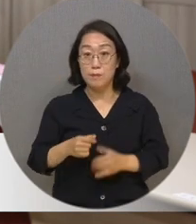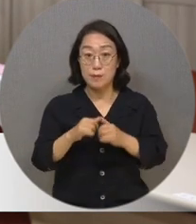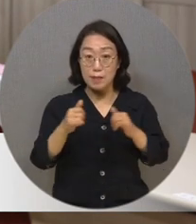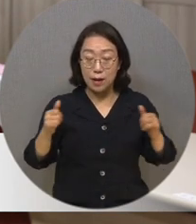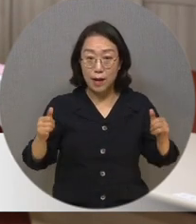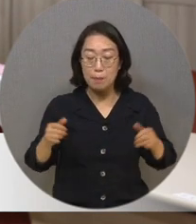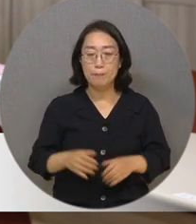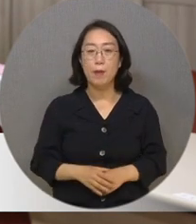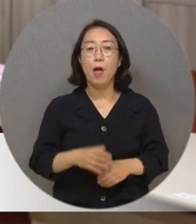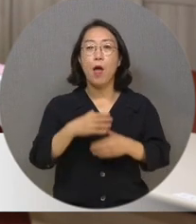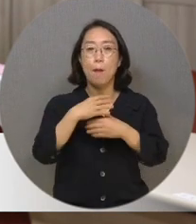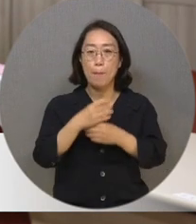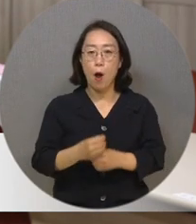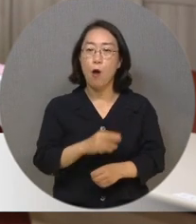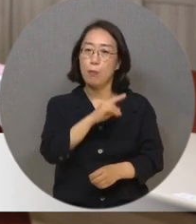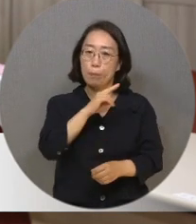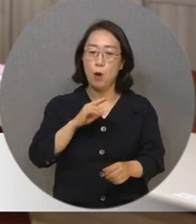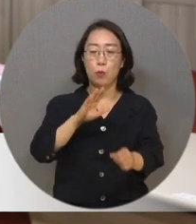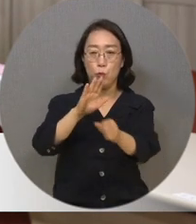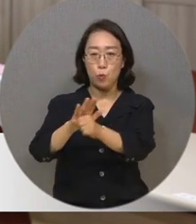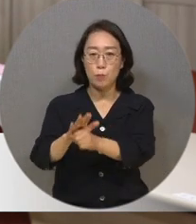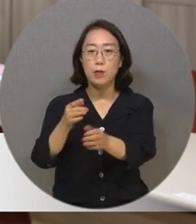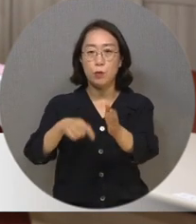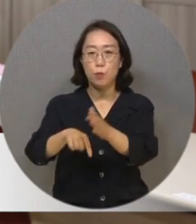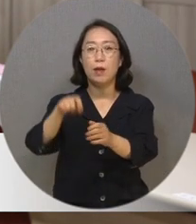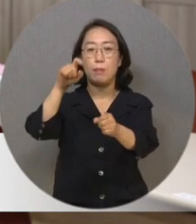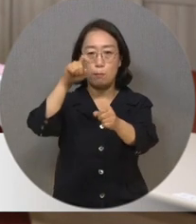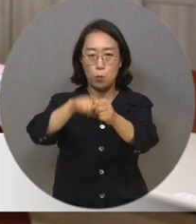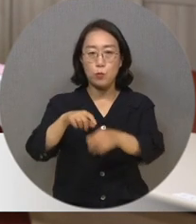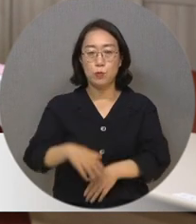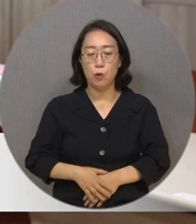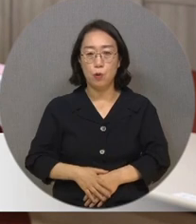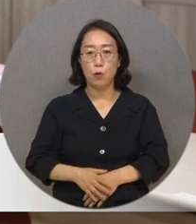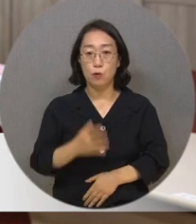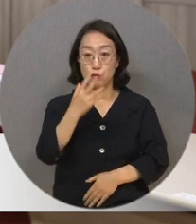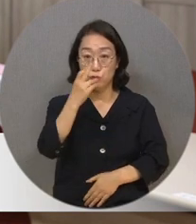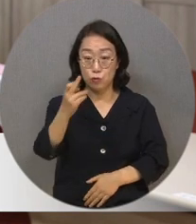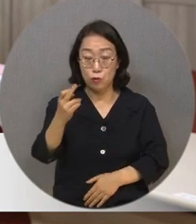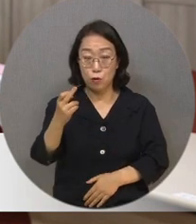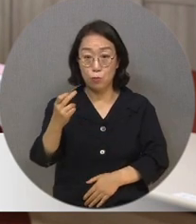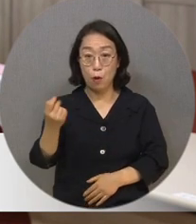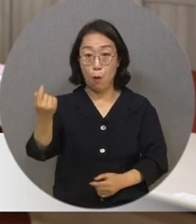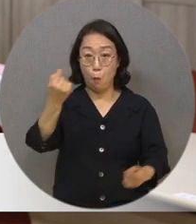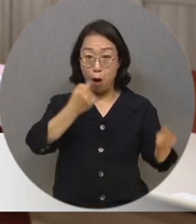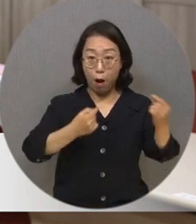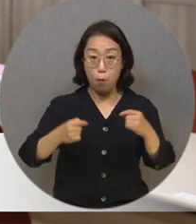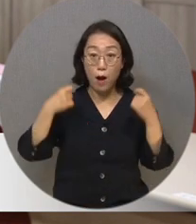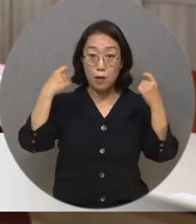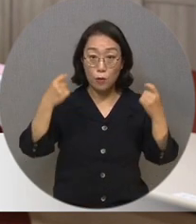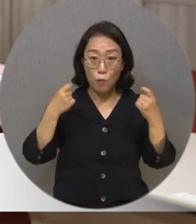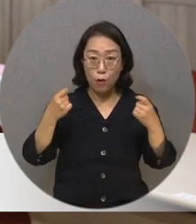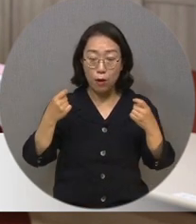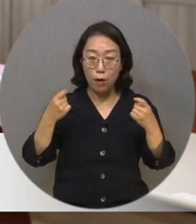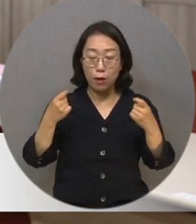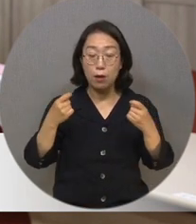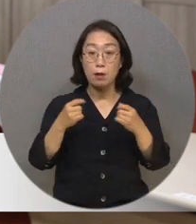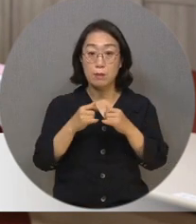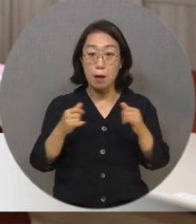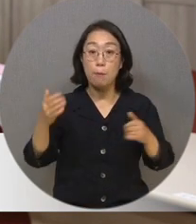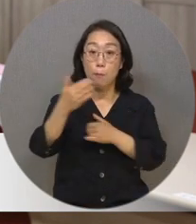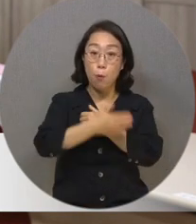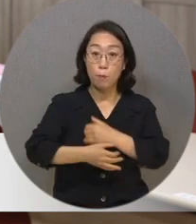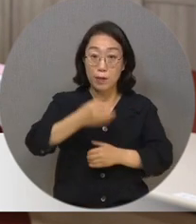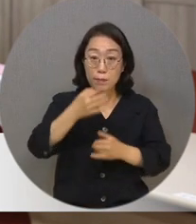관광 편의를 위해서 만들어진 것으로서 저희 순천을 찾아오신 관광약자분들이 순천을